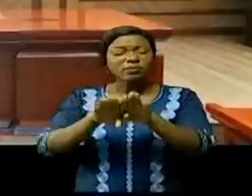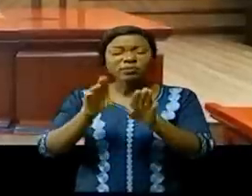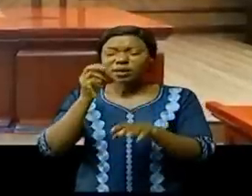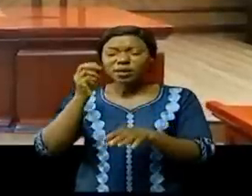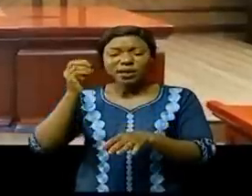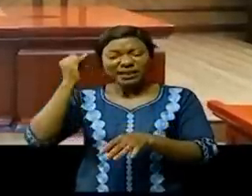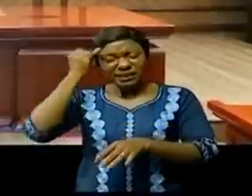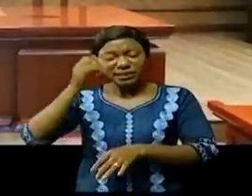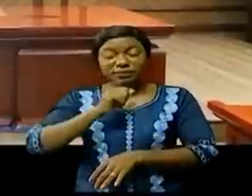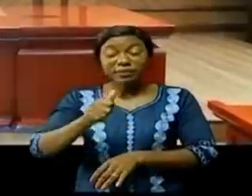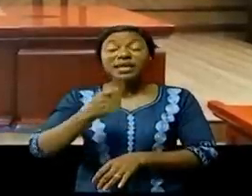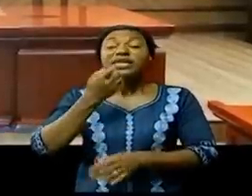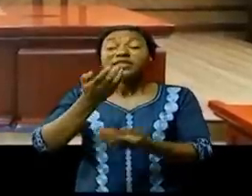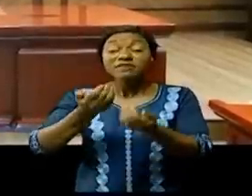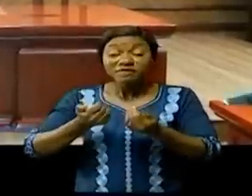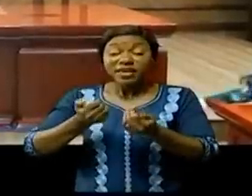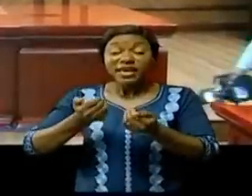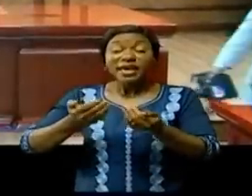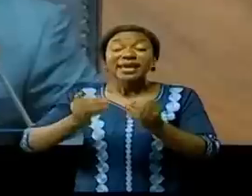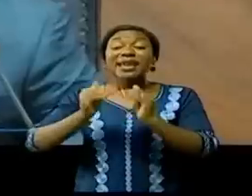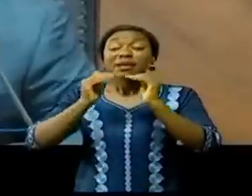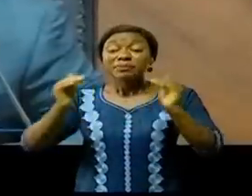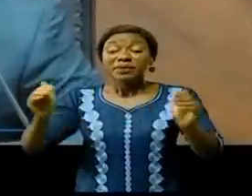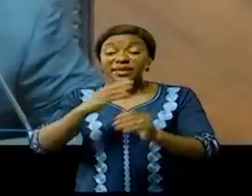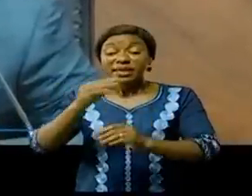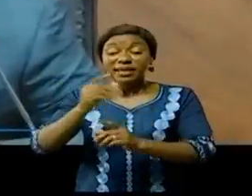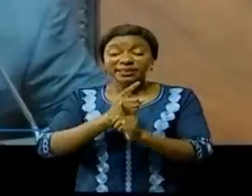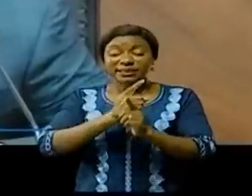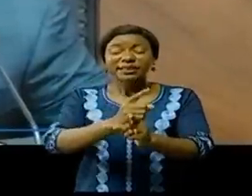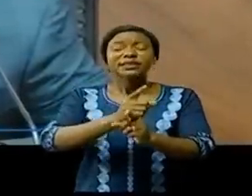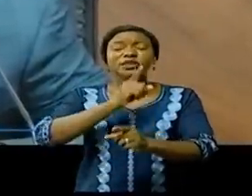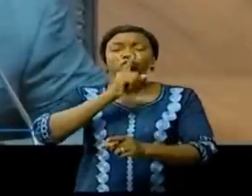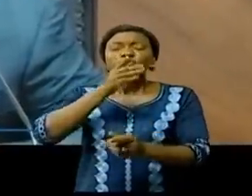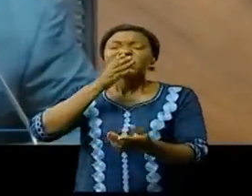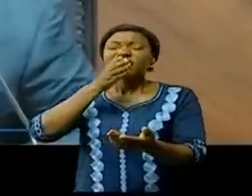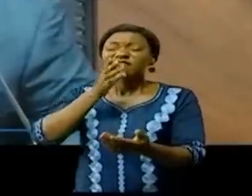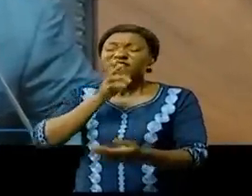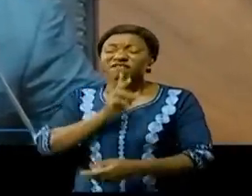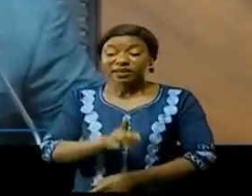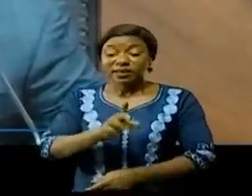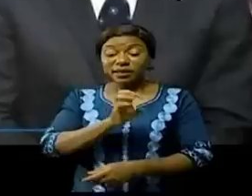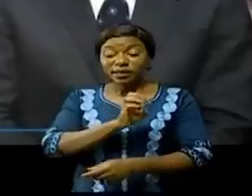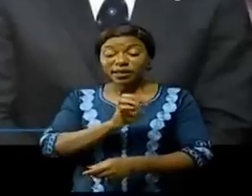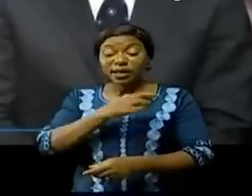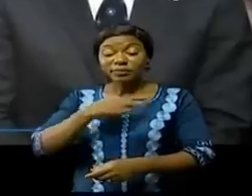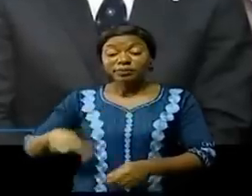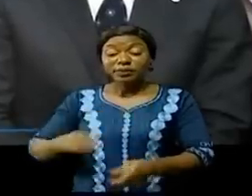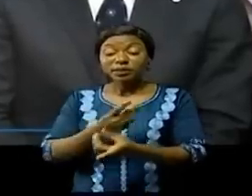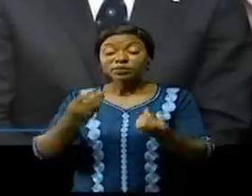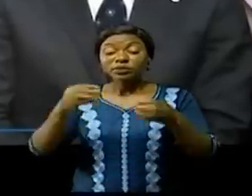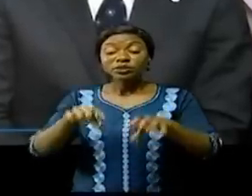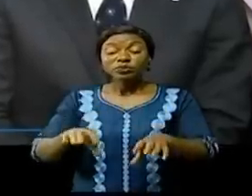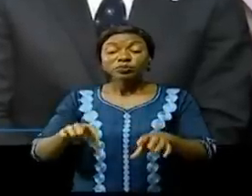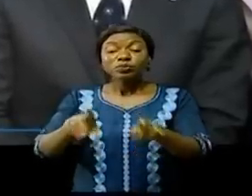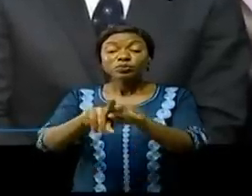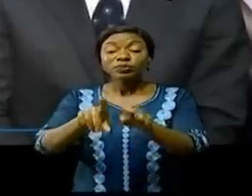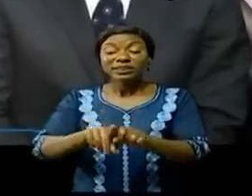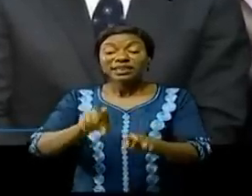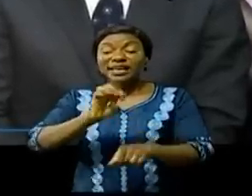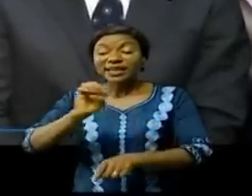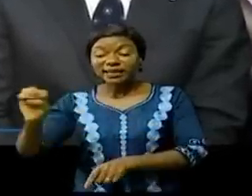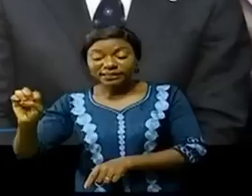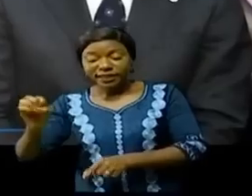est déterminé à ce que la paix et la sécurité soient une réalité à l'est de la République. C'est ainsi qu'il a annoncé la table